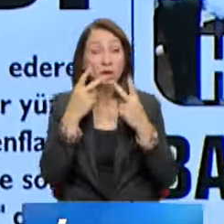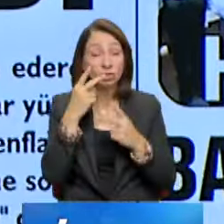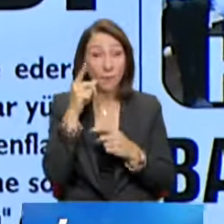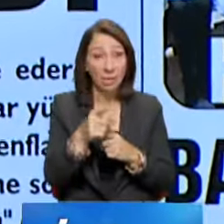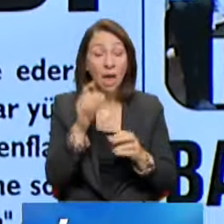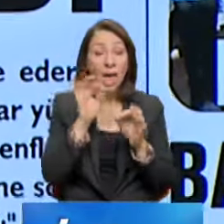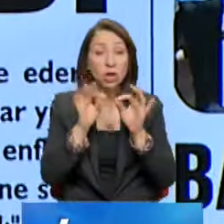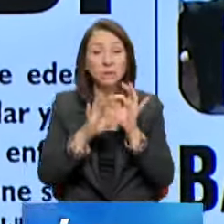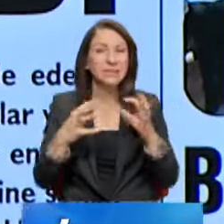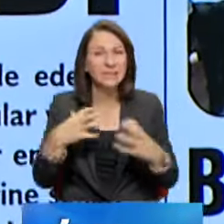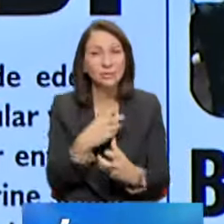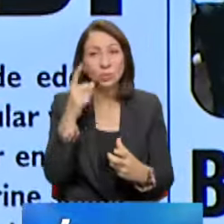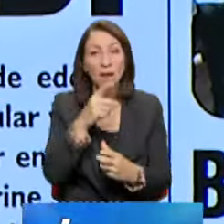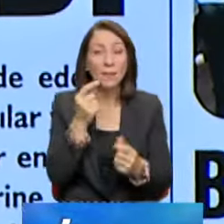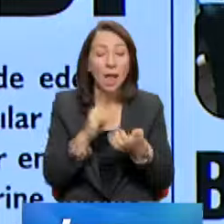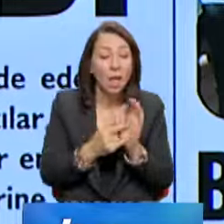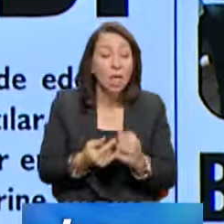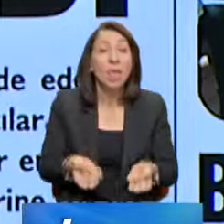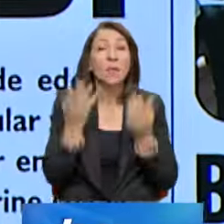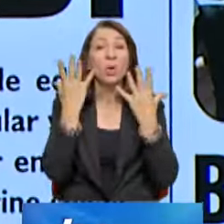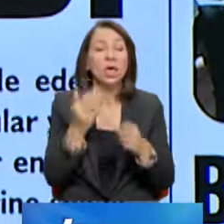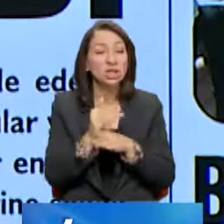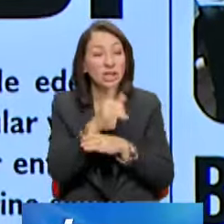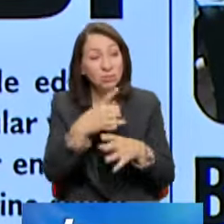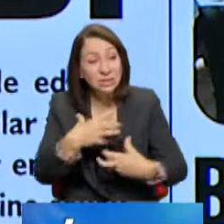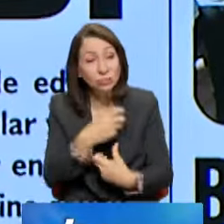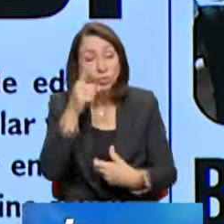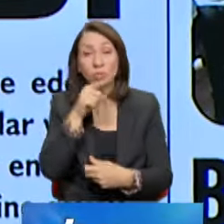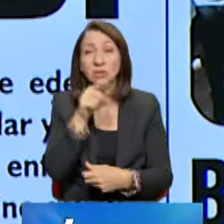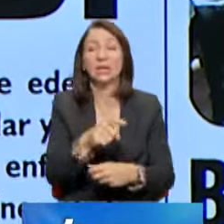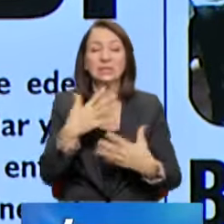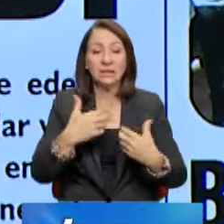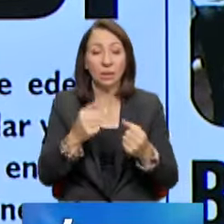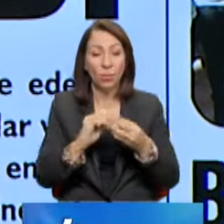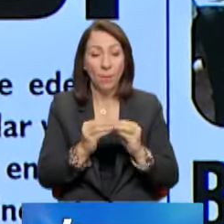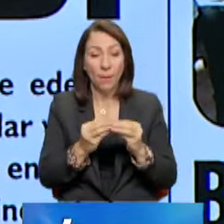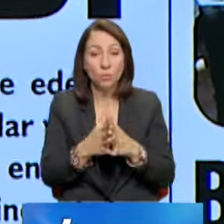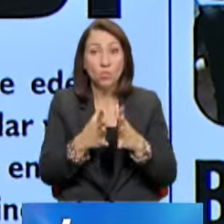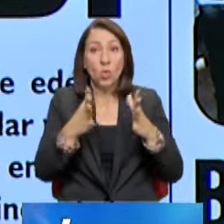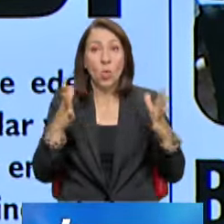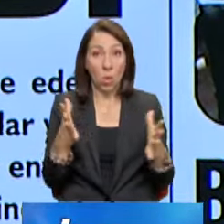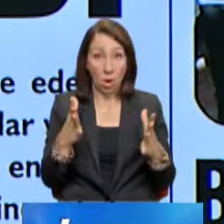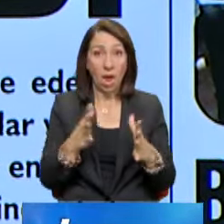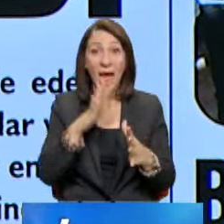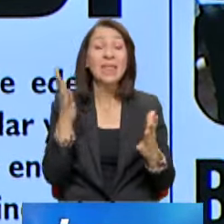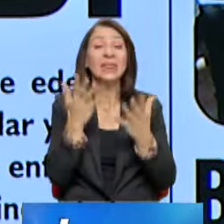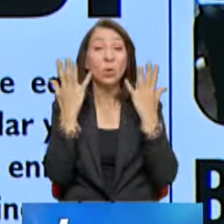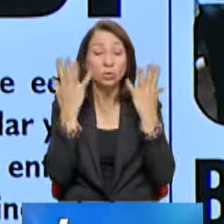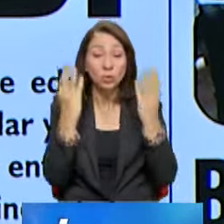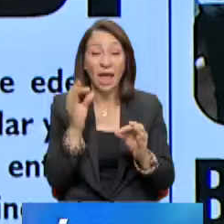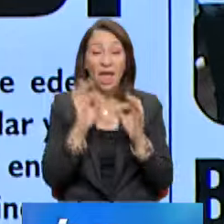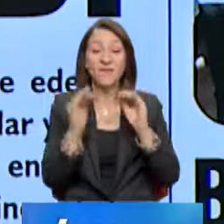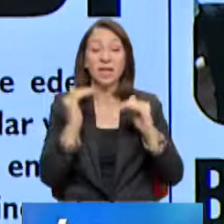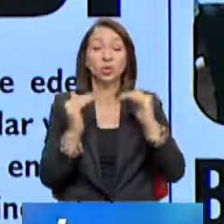açıklamada ekonomik sıkıntılar yüzünden geçinemiyoruz. Yaşanan sıkıntılardan dolayı sağlık sorunlarımız giderek artıyor. Her ne kadar